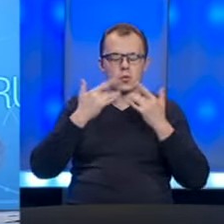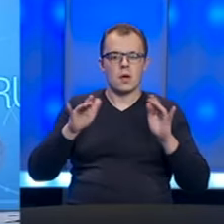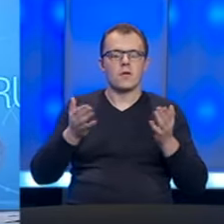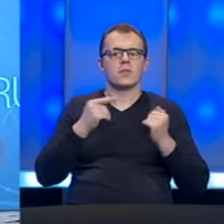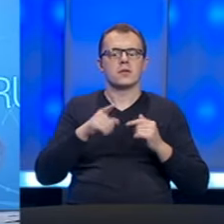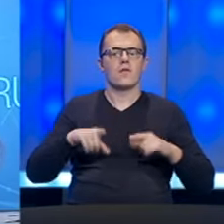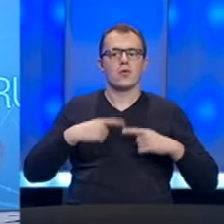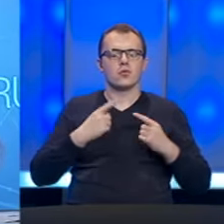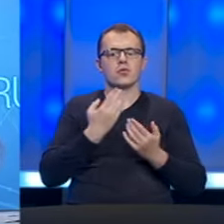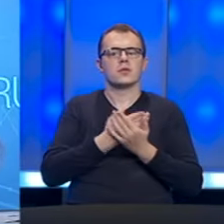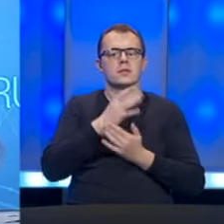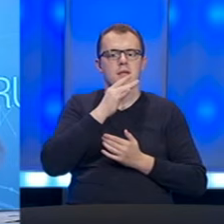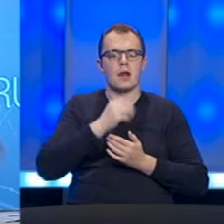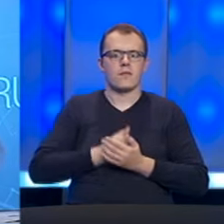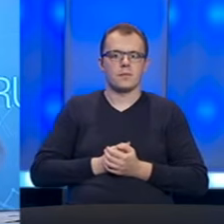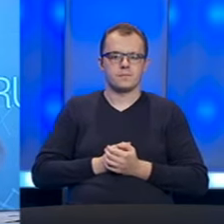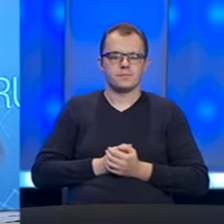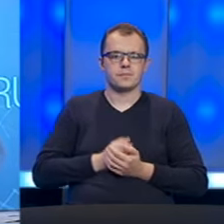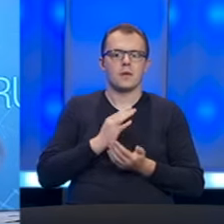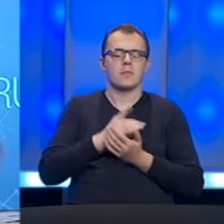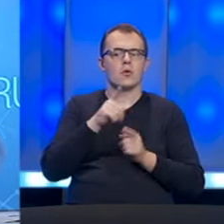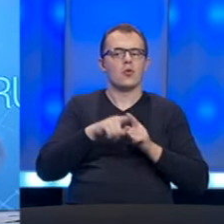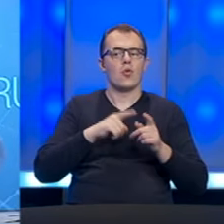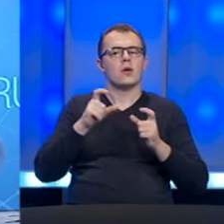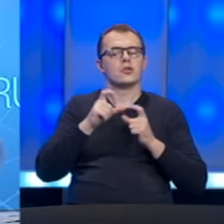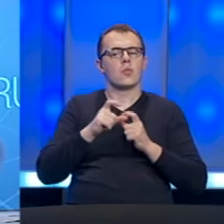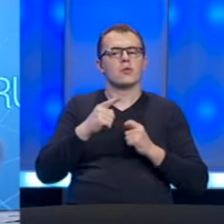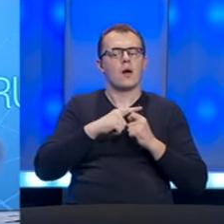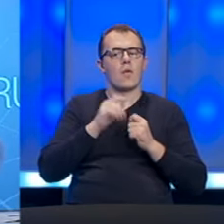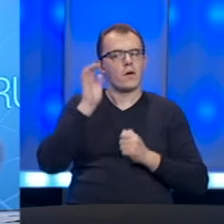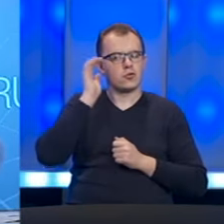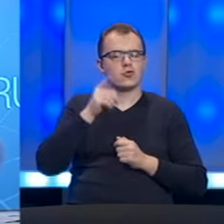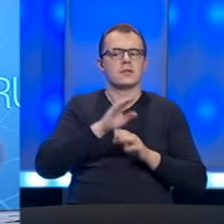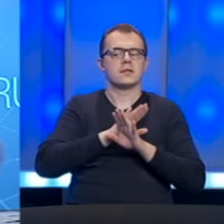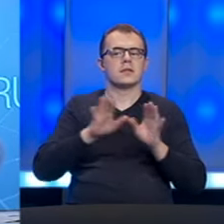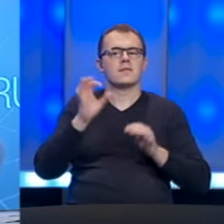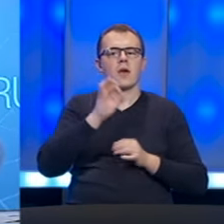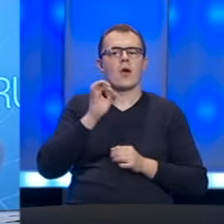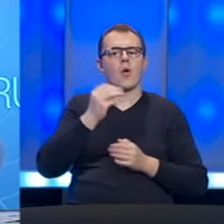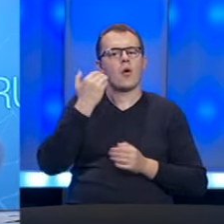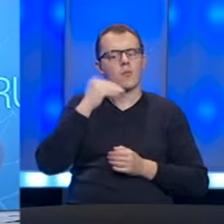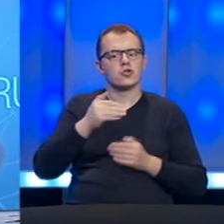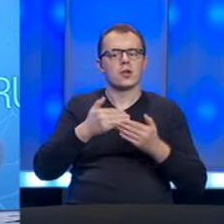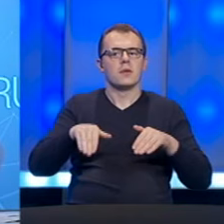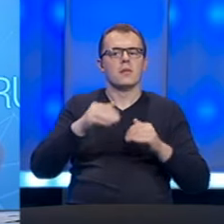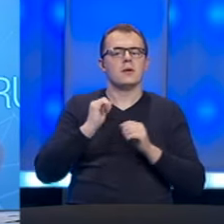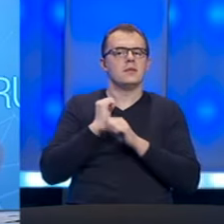ovo jutro iz Sarajeva. Bio je to kolega Slobodan Kovač, čuli ste sve o pooštrenim mjerama za današnji, ali i